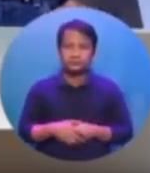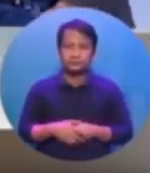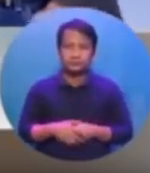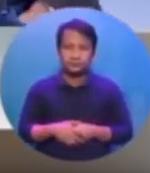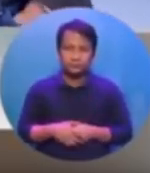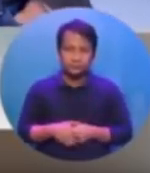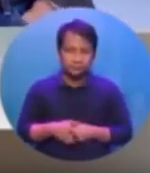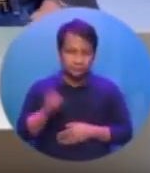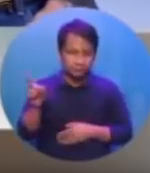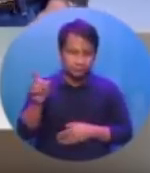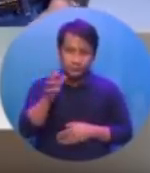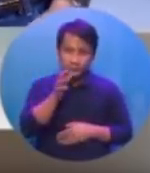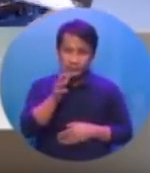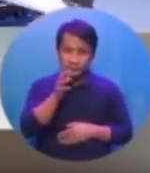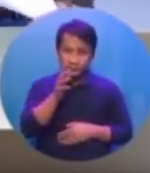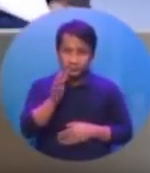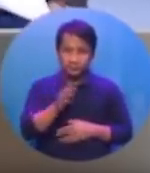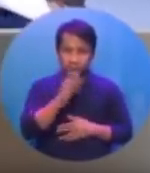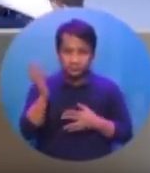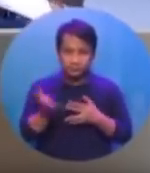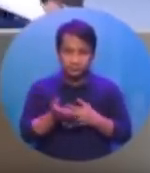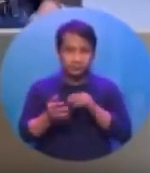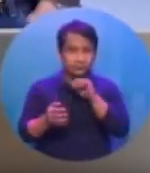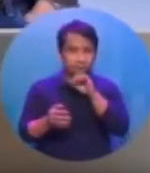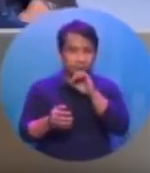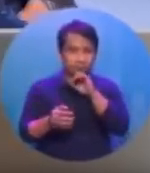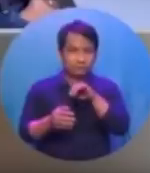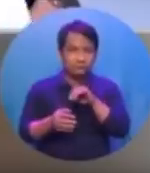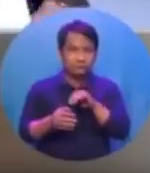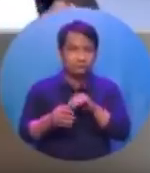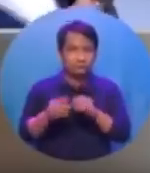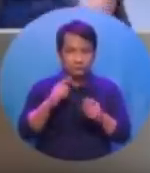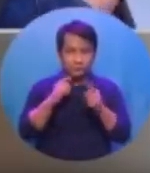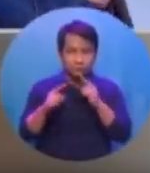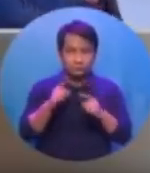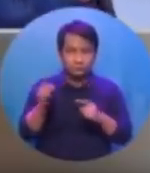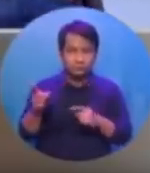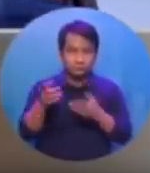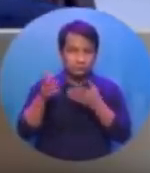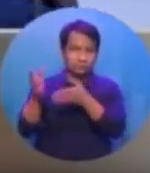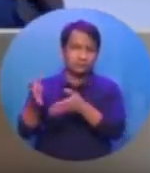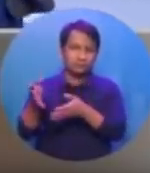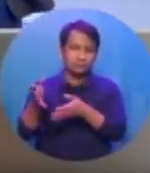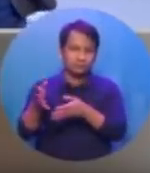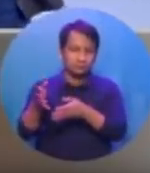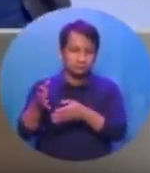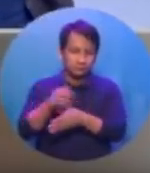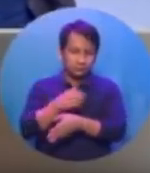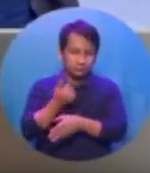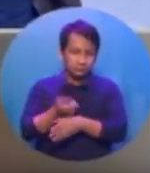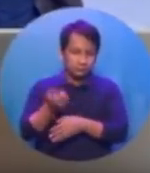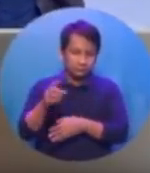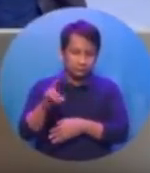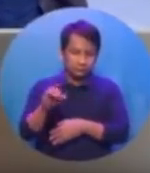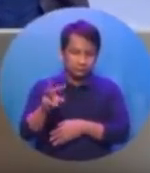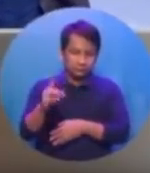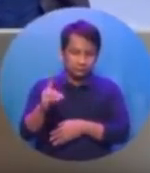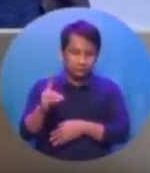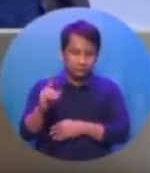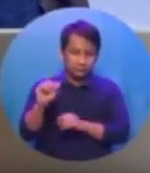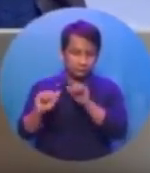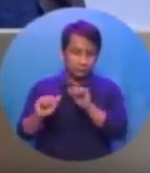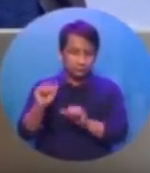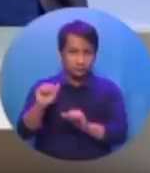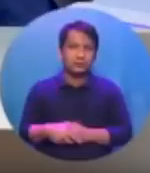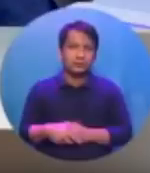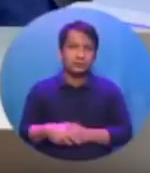Nay, ikaw ba ay magsasampa ng kaso sa lola mo o mag-usap na lang kayo at pabayaan mo na lang yung mga otoridad tulad ng DSWD at PNP gagawa ng